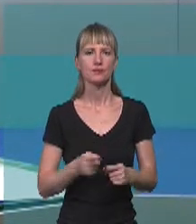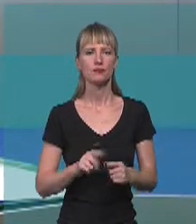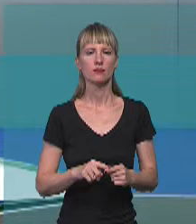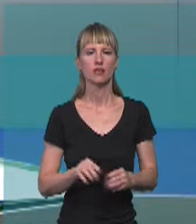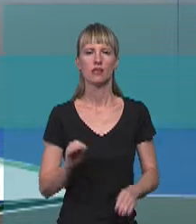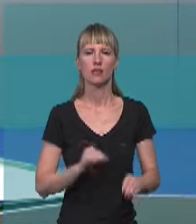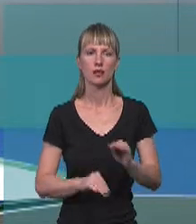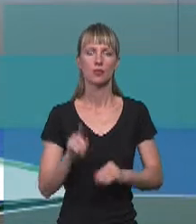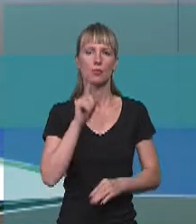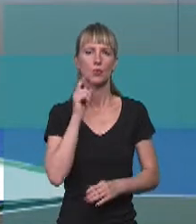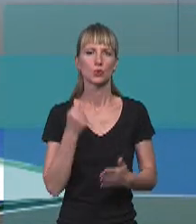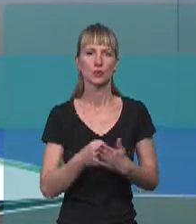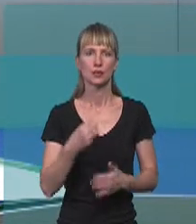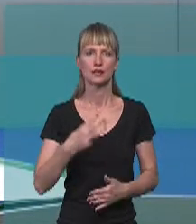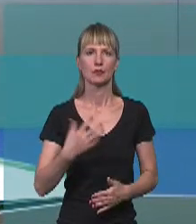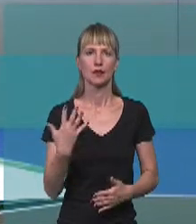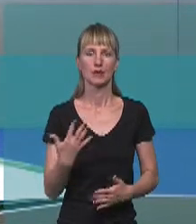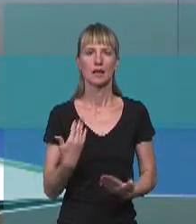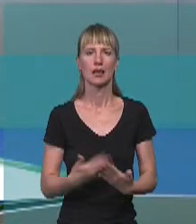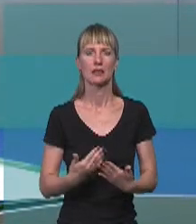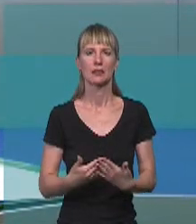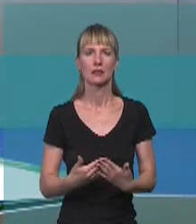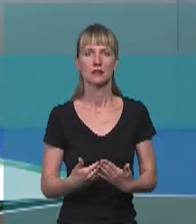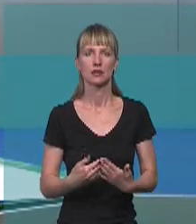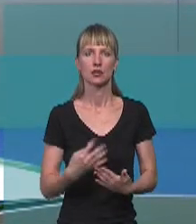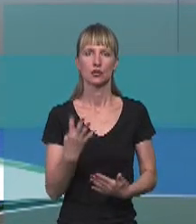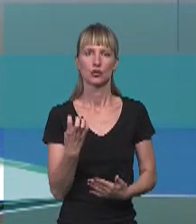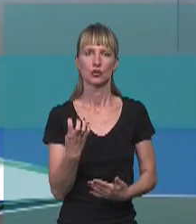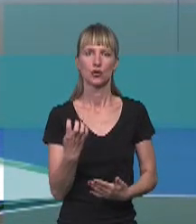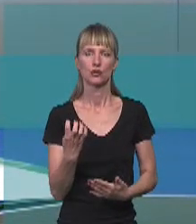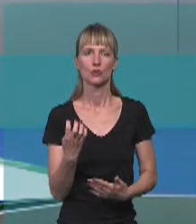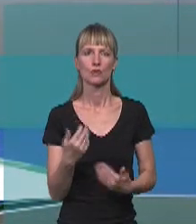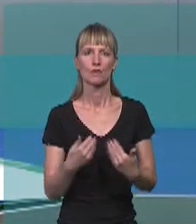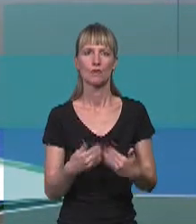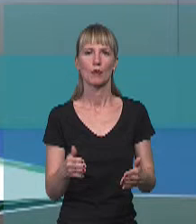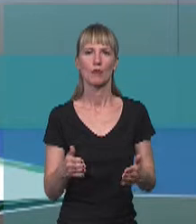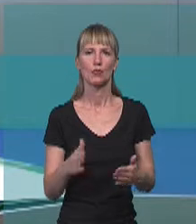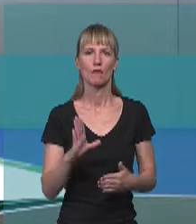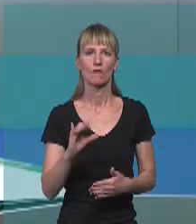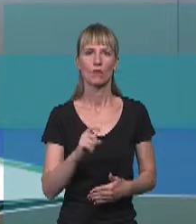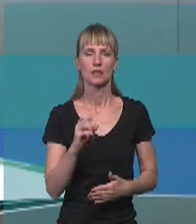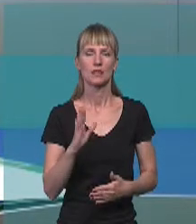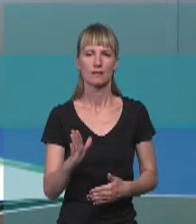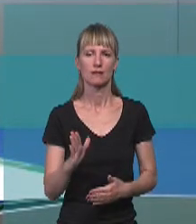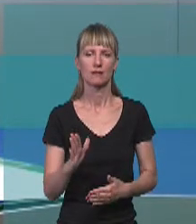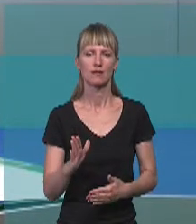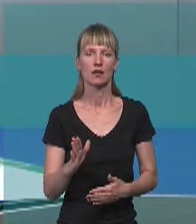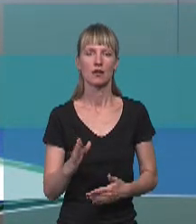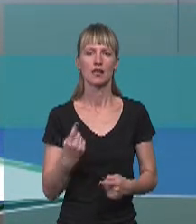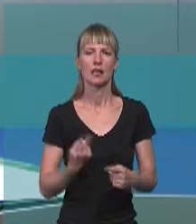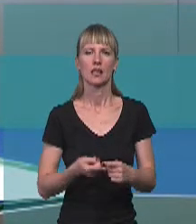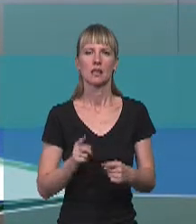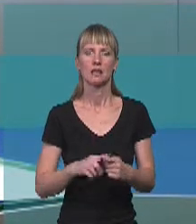в цьому складі молодь до 35 десь близько 400 випускників вузів. Ну,